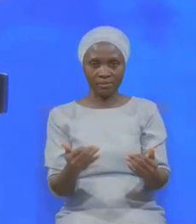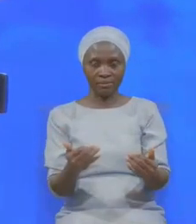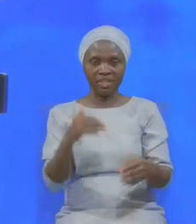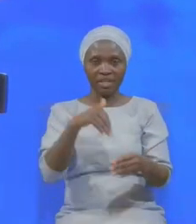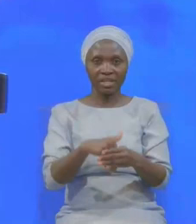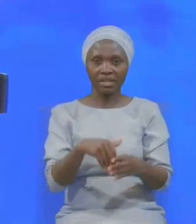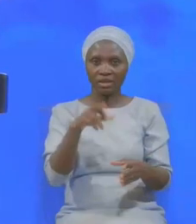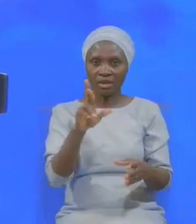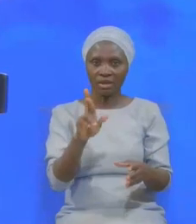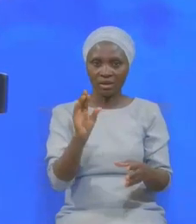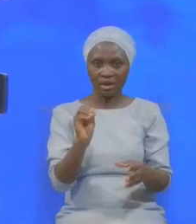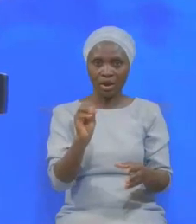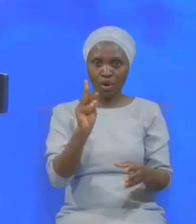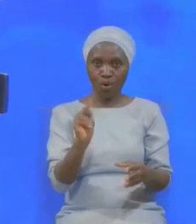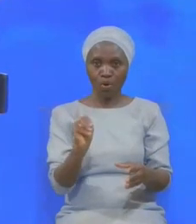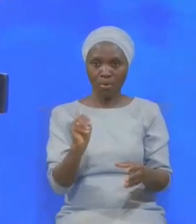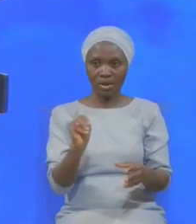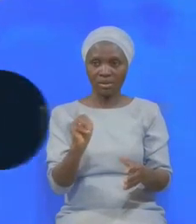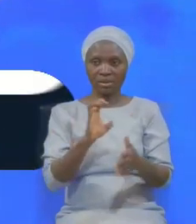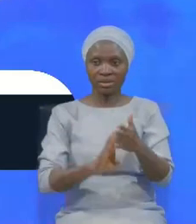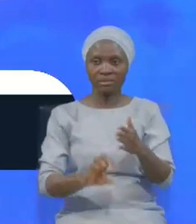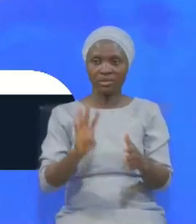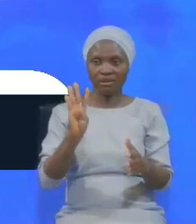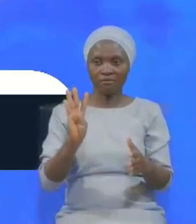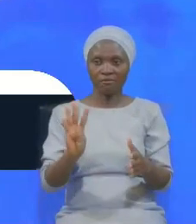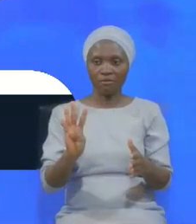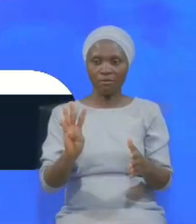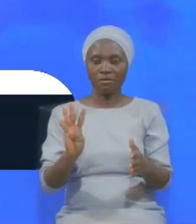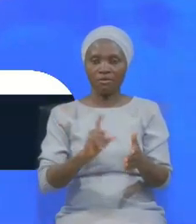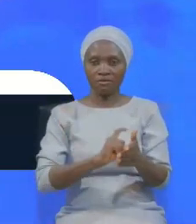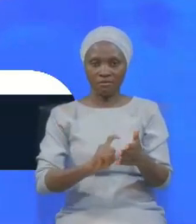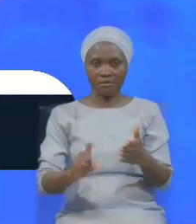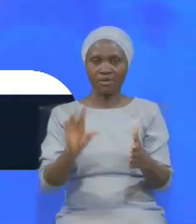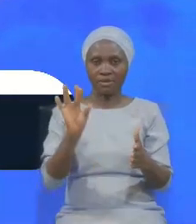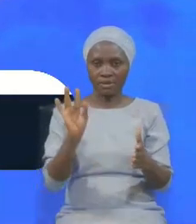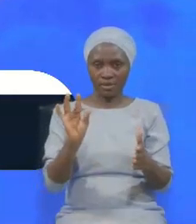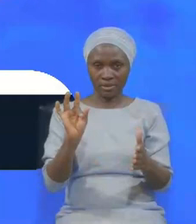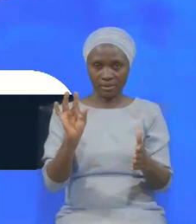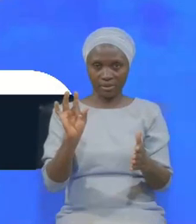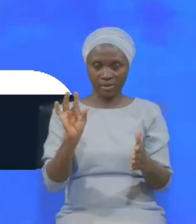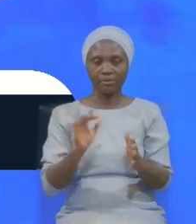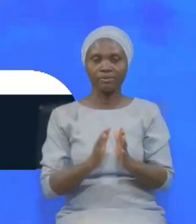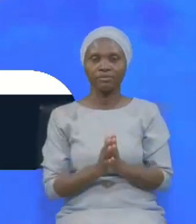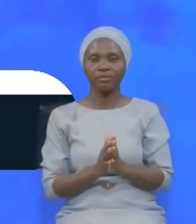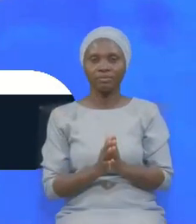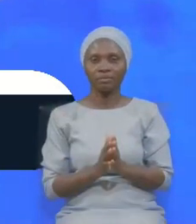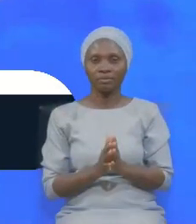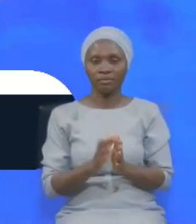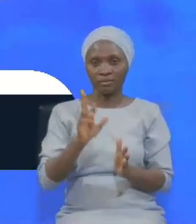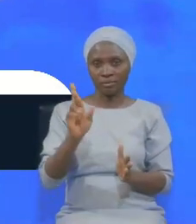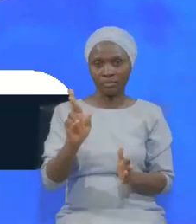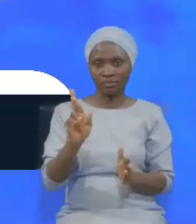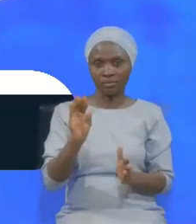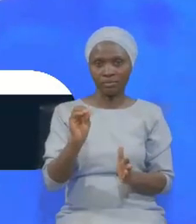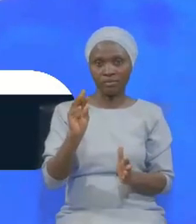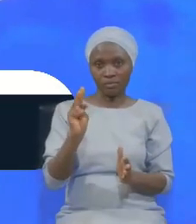Nous allons au Romains, chapitre 4, verset 18. Romains, au chapitre